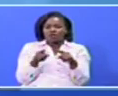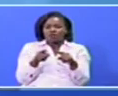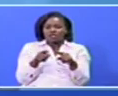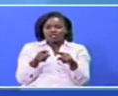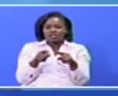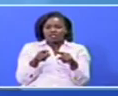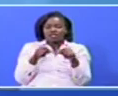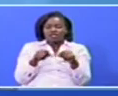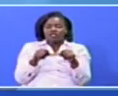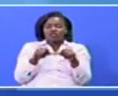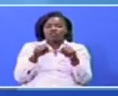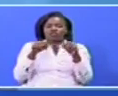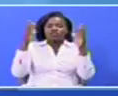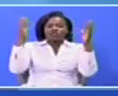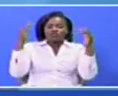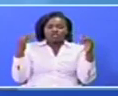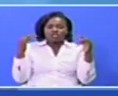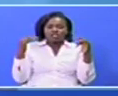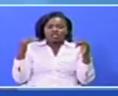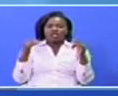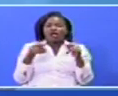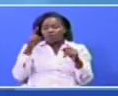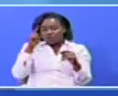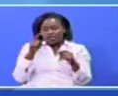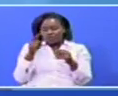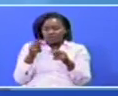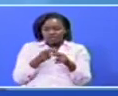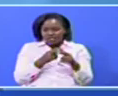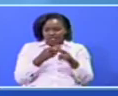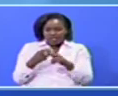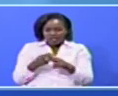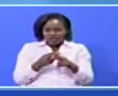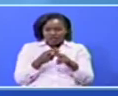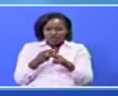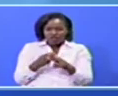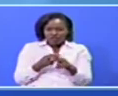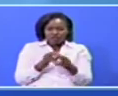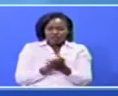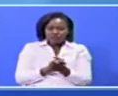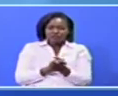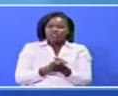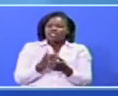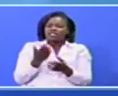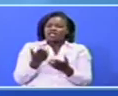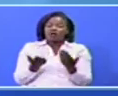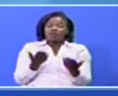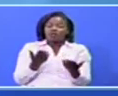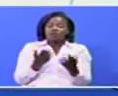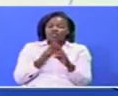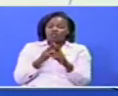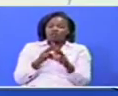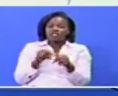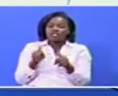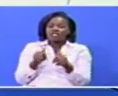bado mvua inaendelea, hatuwezi kusema ati wasiwe na tahadhari, lazima wana tahadhari pia. Pius, upande wenu, labda mumeweza kuripoti visa